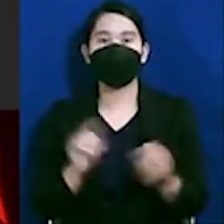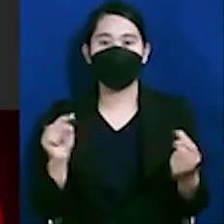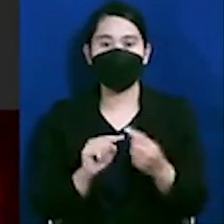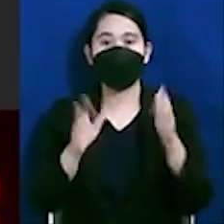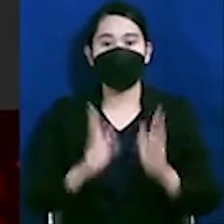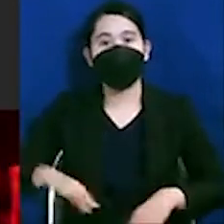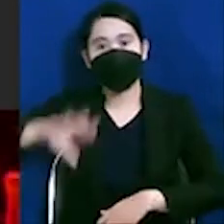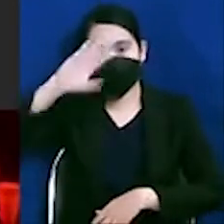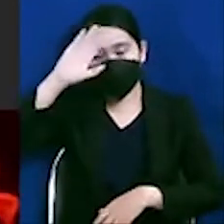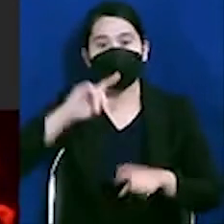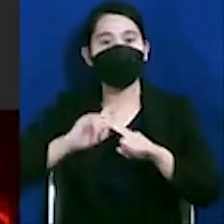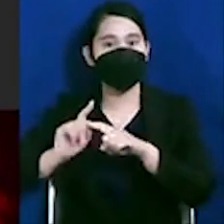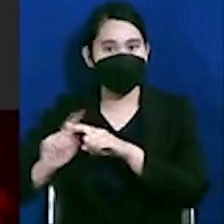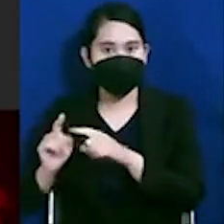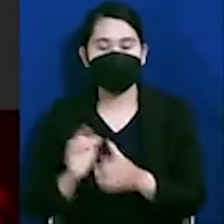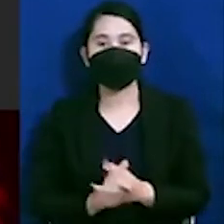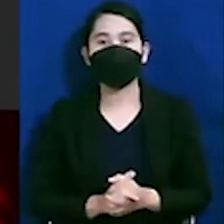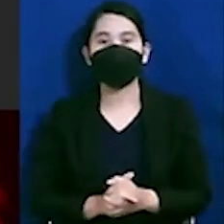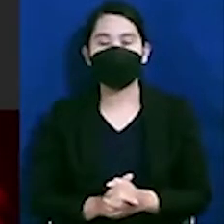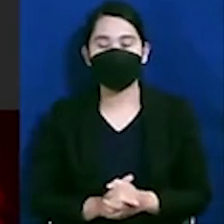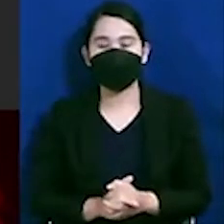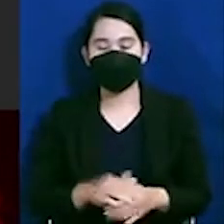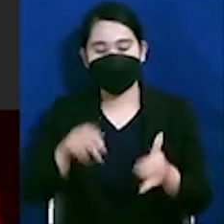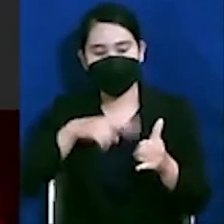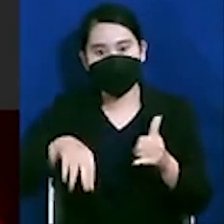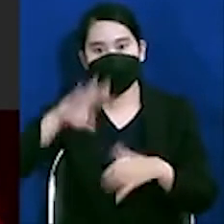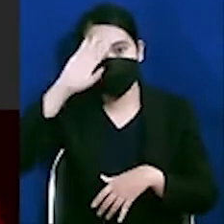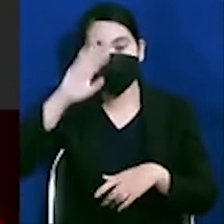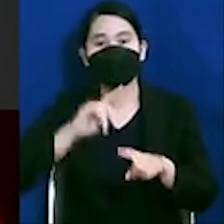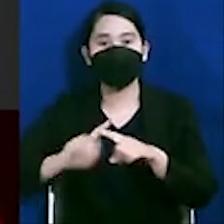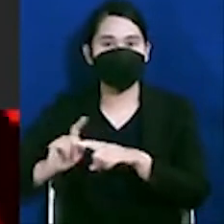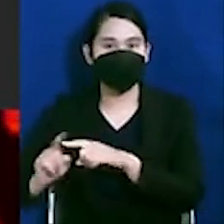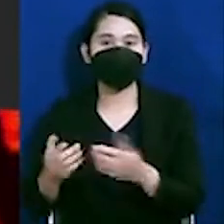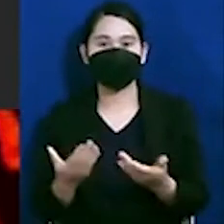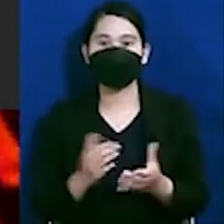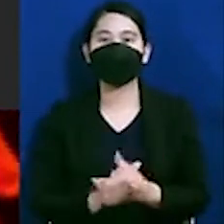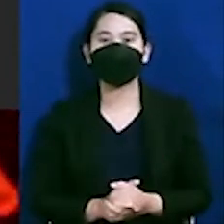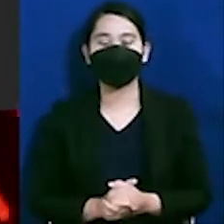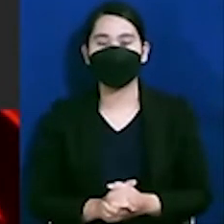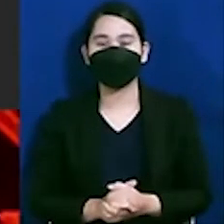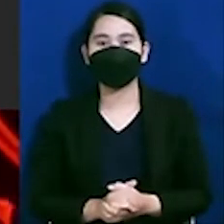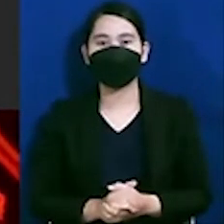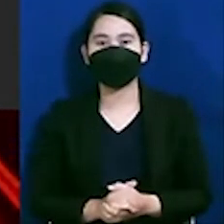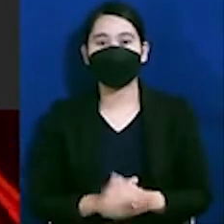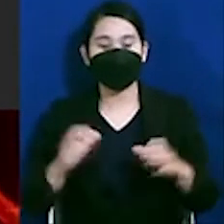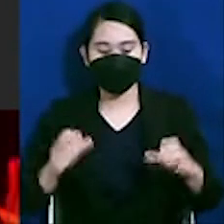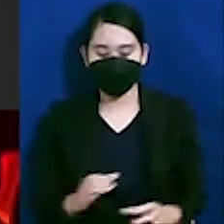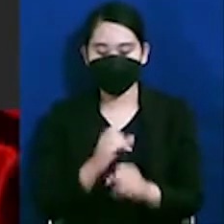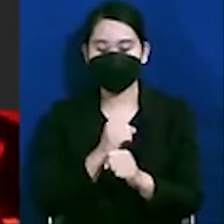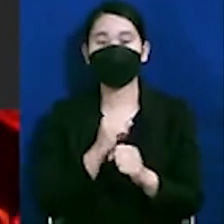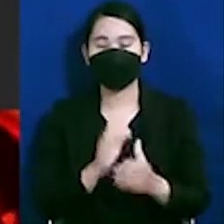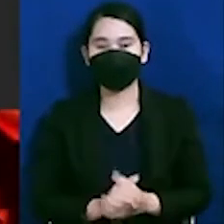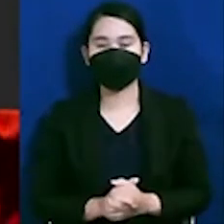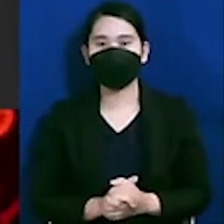ผู้ป่วยนะครับเรื่องของการรักษาพยาบาลนะครับเครื่องมือเครื่องไม้ครับครับโดยสรุปก็คือว่า